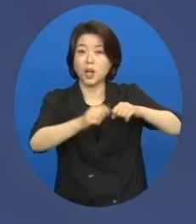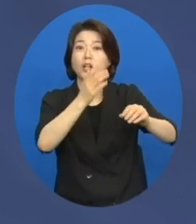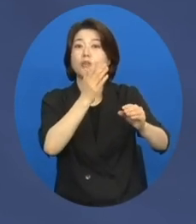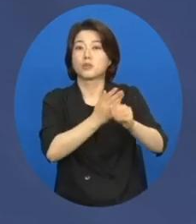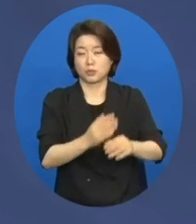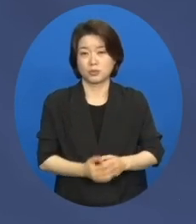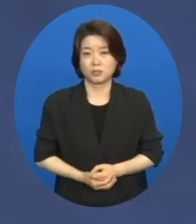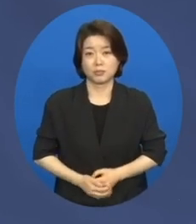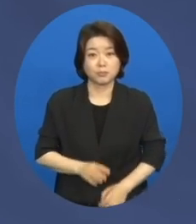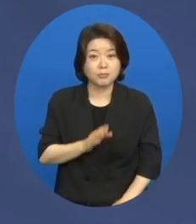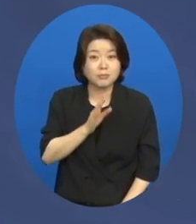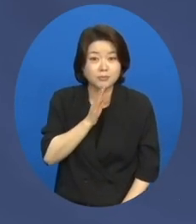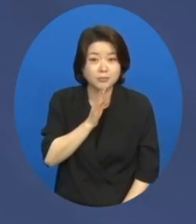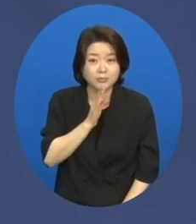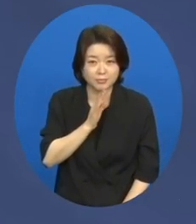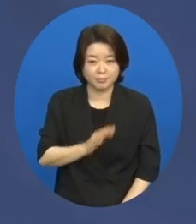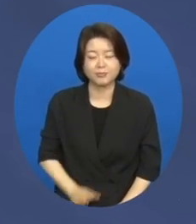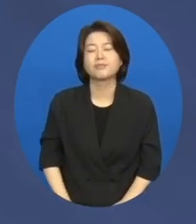그렇죠?